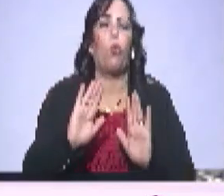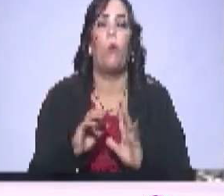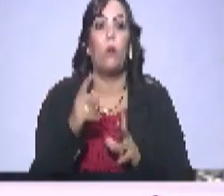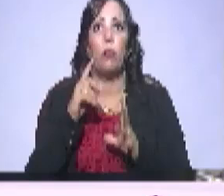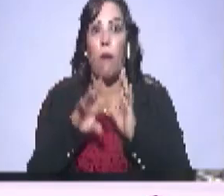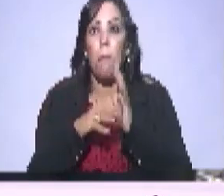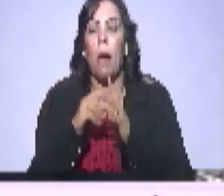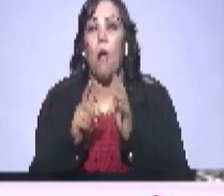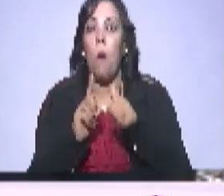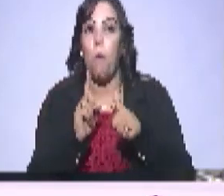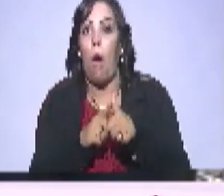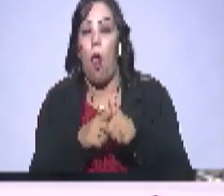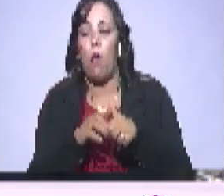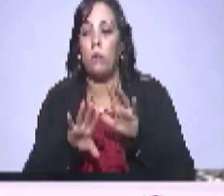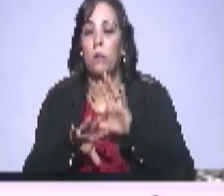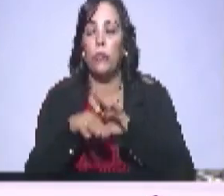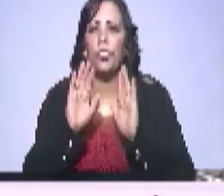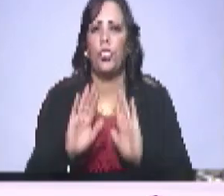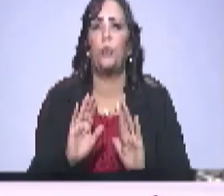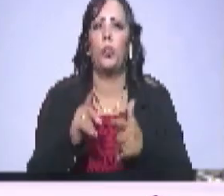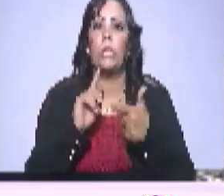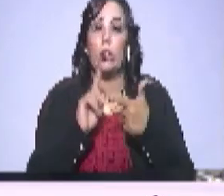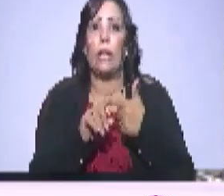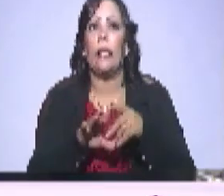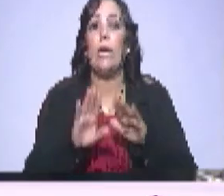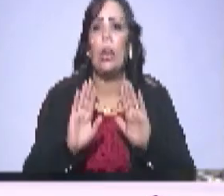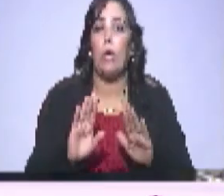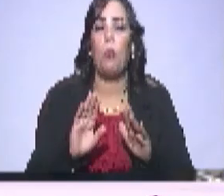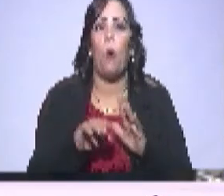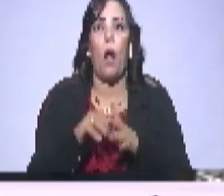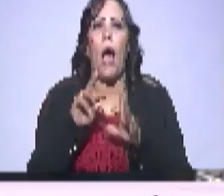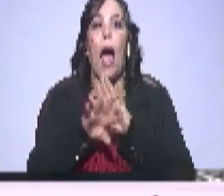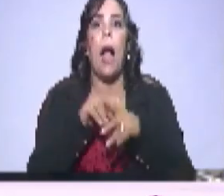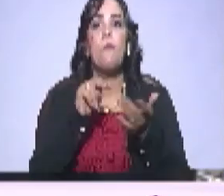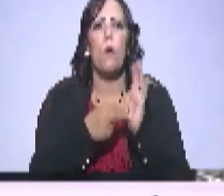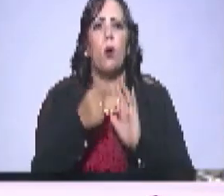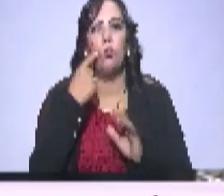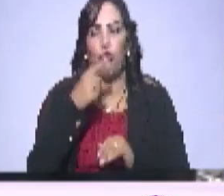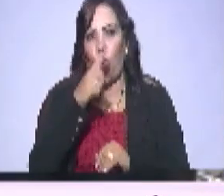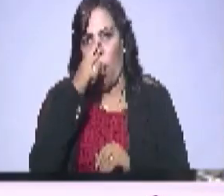يعني بعد كل مرحلة تسيب العجينة ترتاح. يعني أنا هعملها هنا على فكرة.